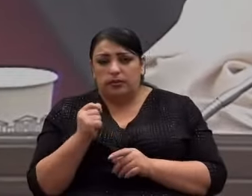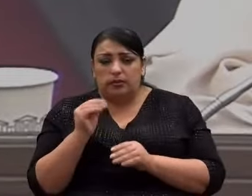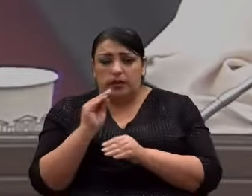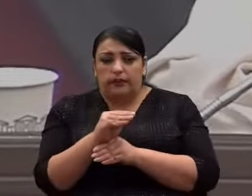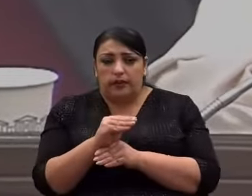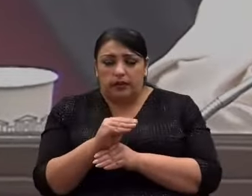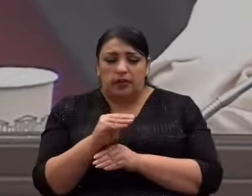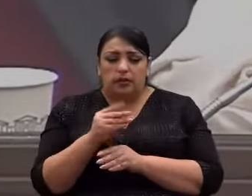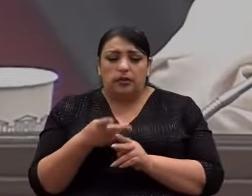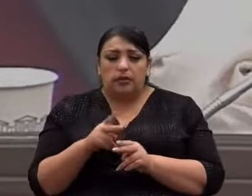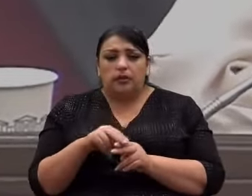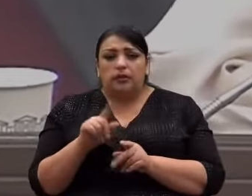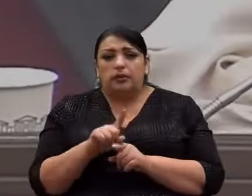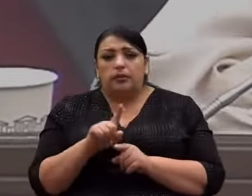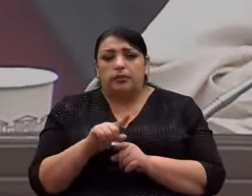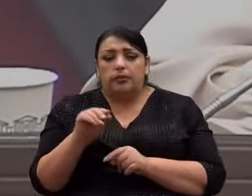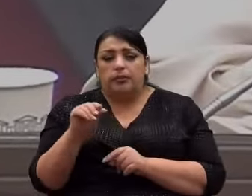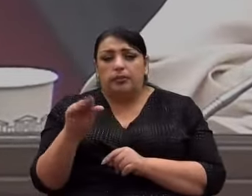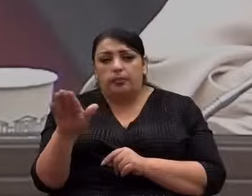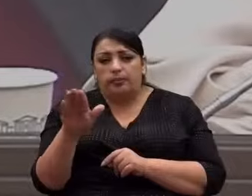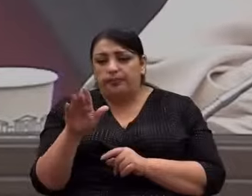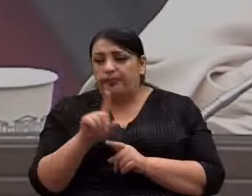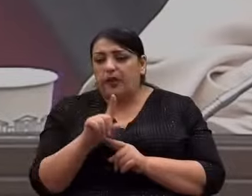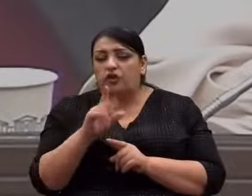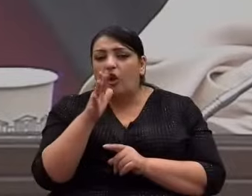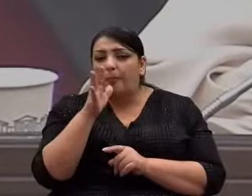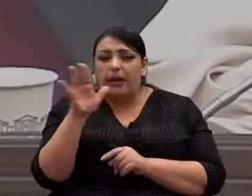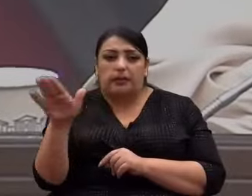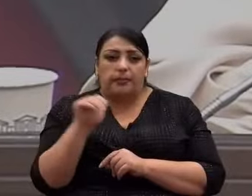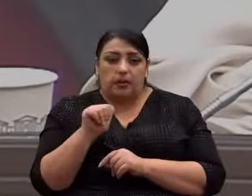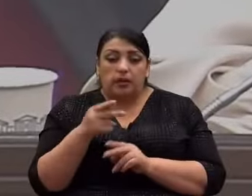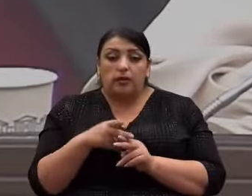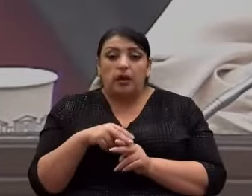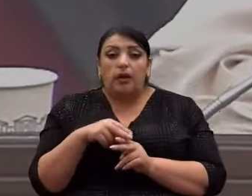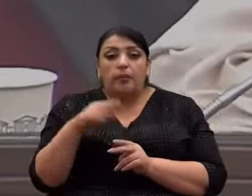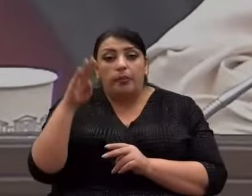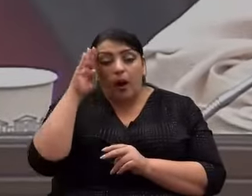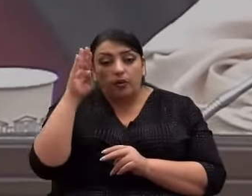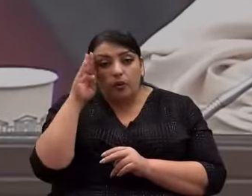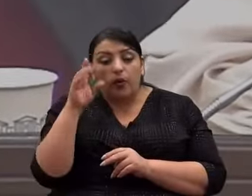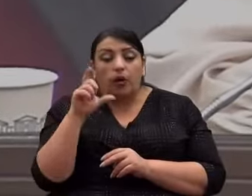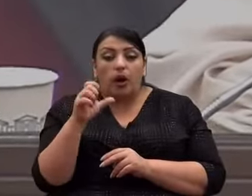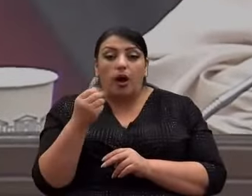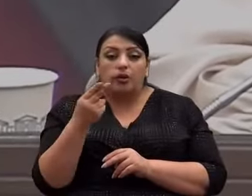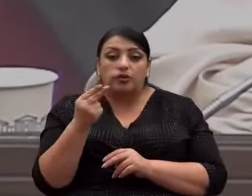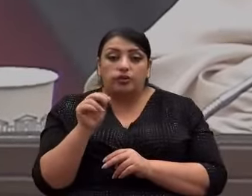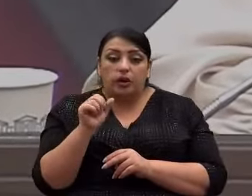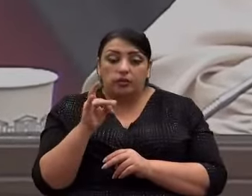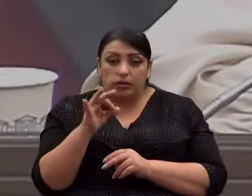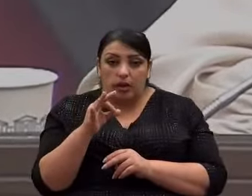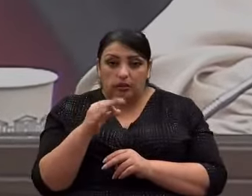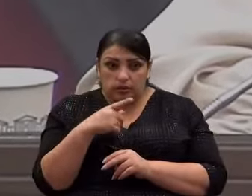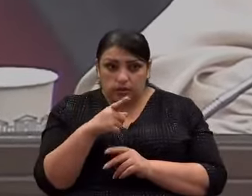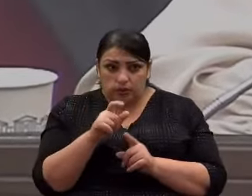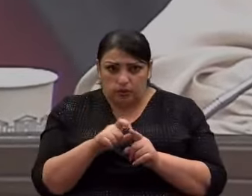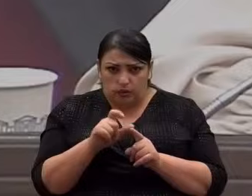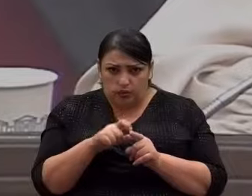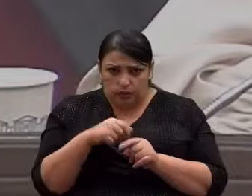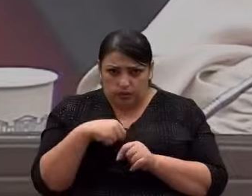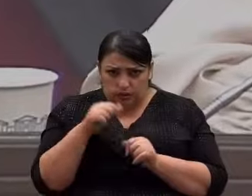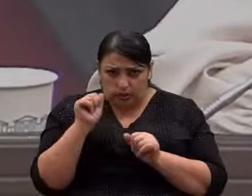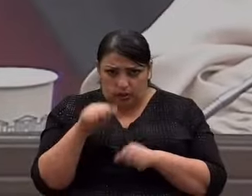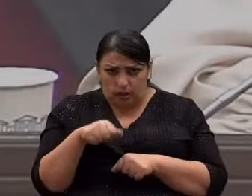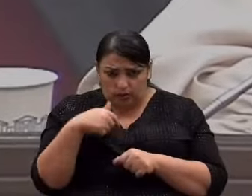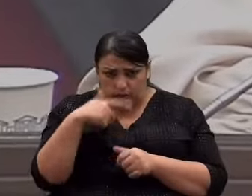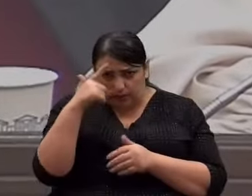փոքրել պարտքով ժամանակ վերցնենք։ Պարոն Խաչատրյան, այսինքն ձեր խոսքից կարող եմ ես արձանագրել,